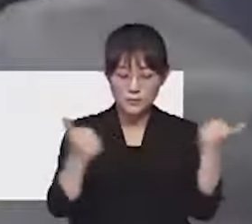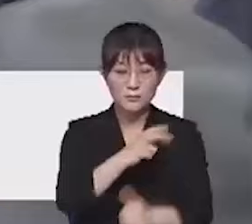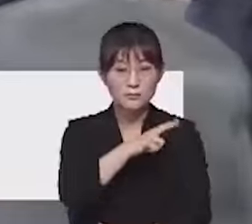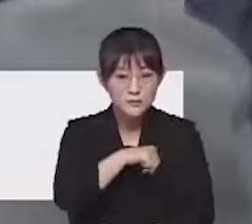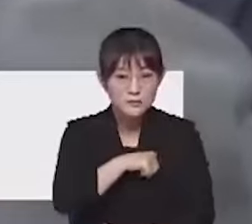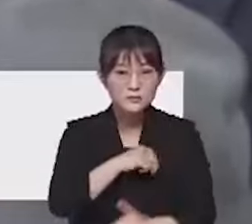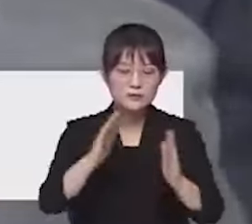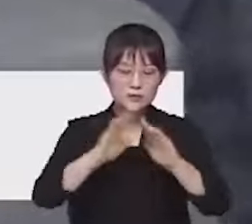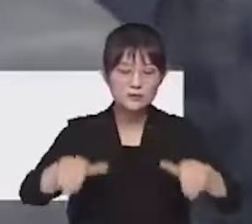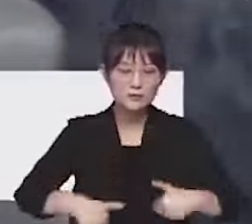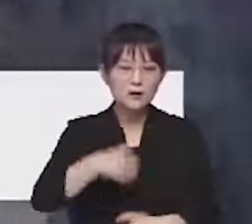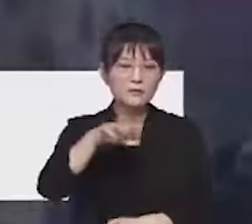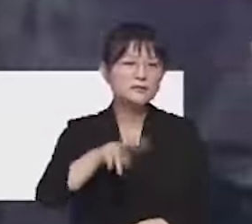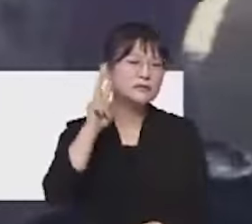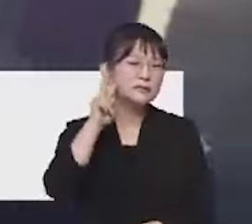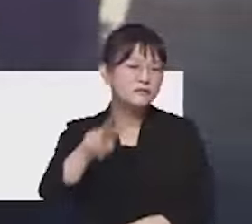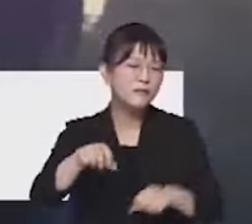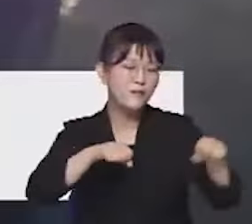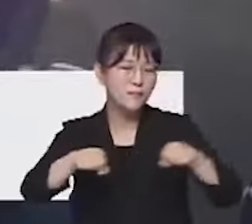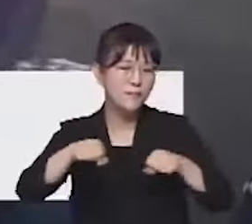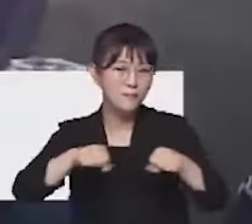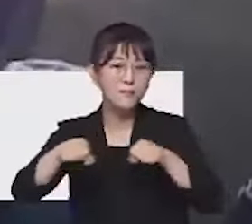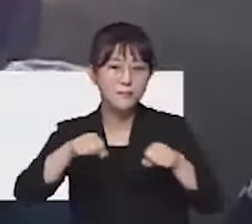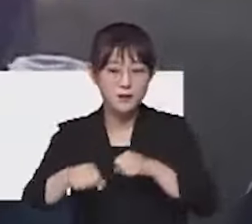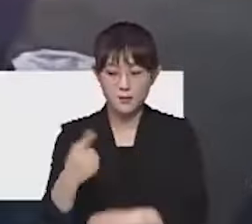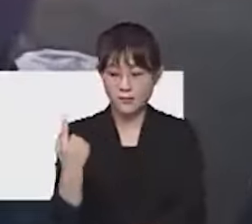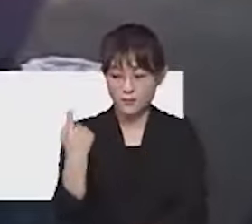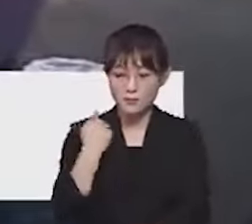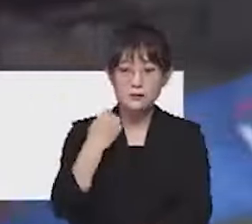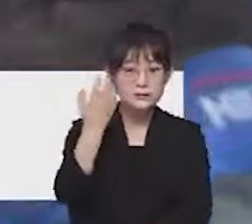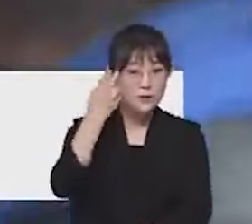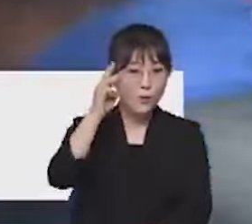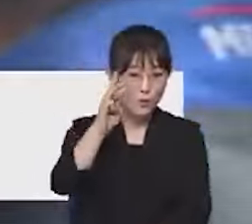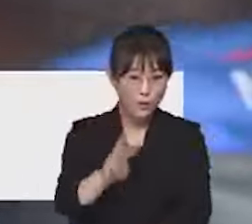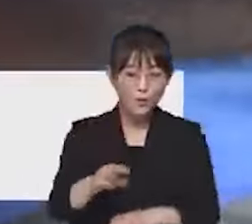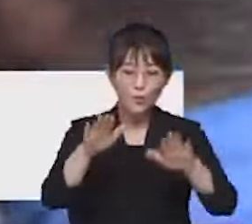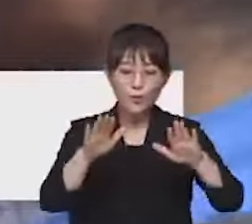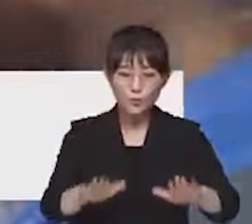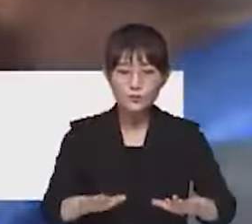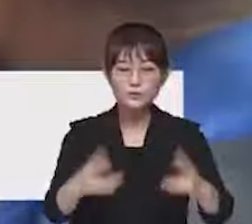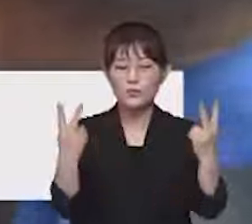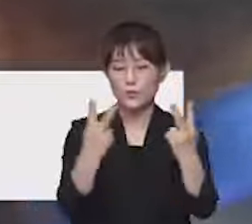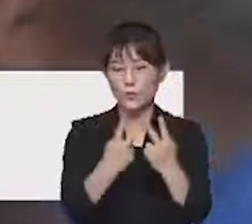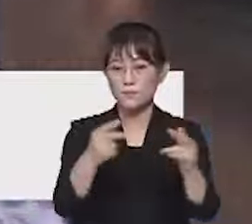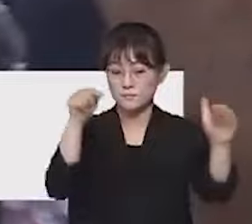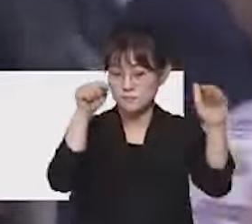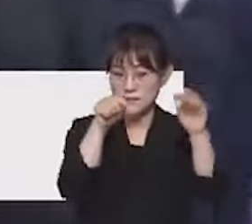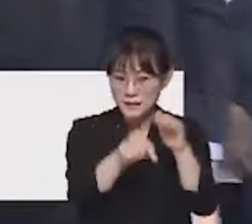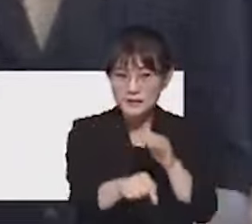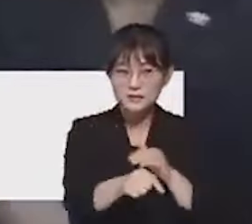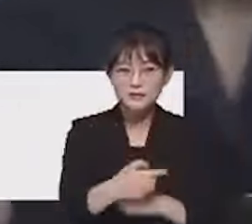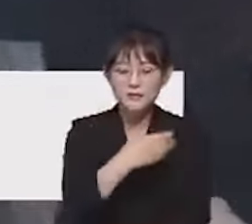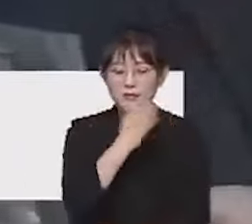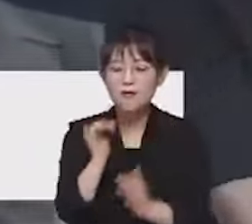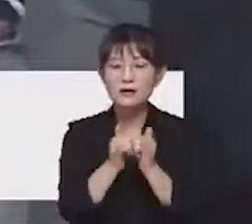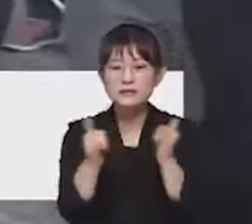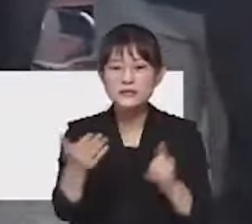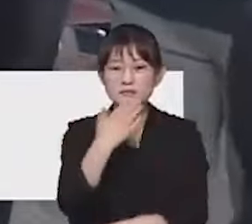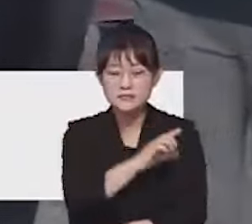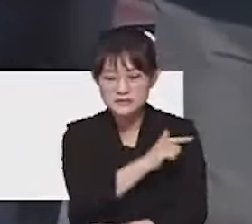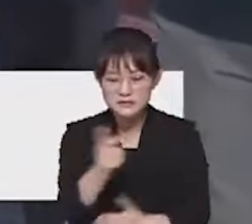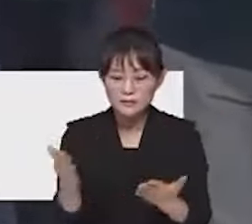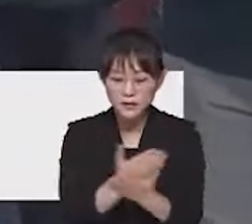전남 일정을 이어갔습니다. 어제 영광에 이어 오늘은 역시 재선거가 치러지는 곡성에서 어르신